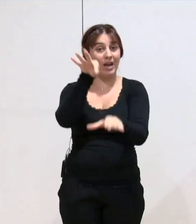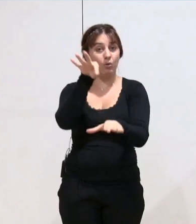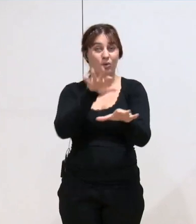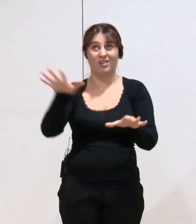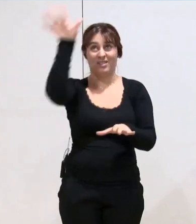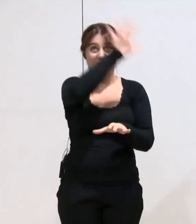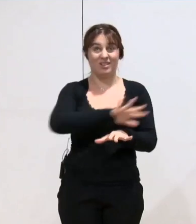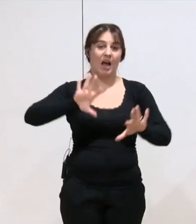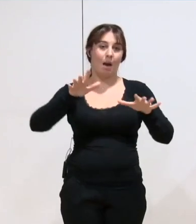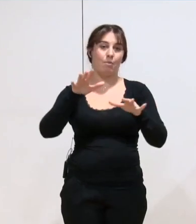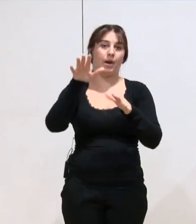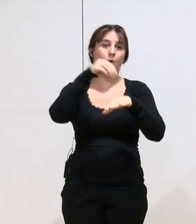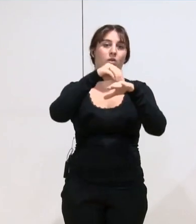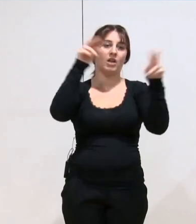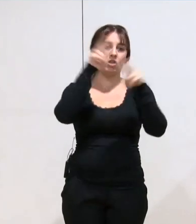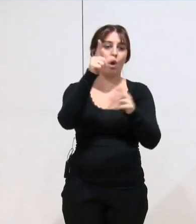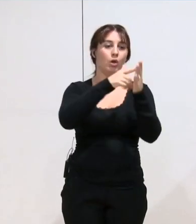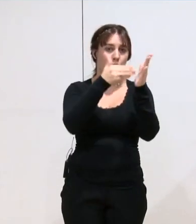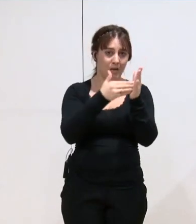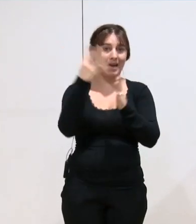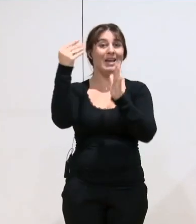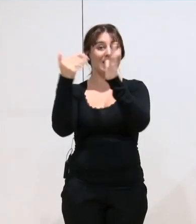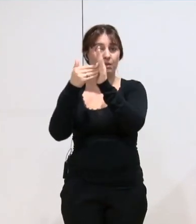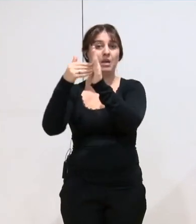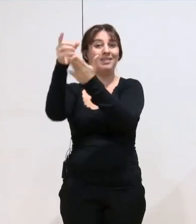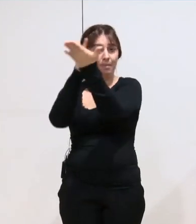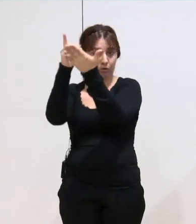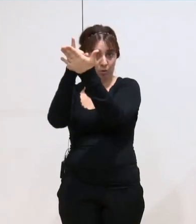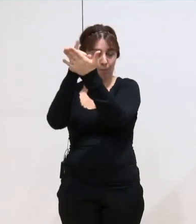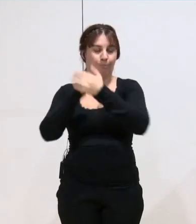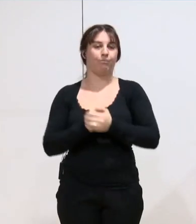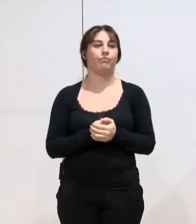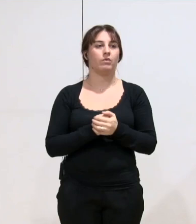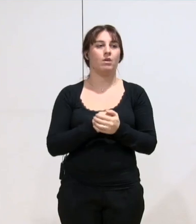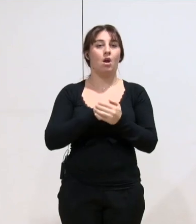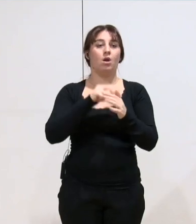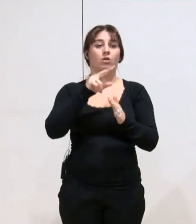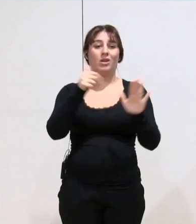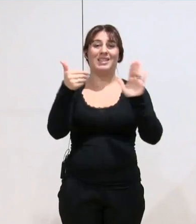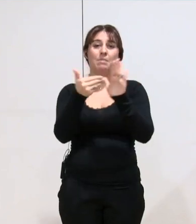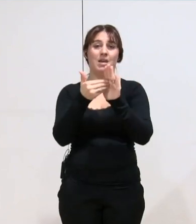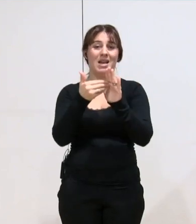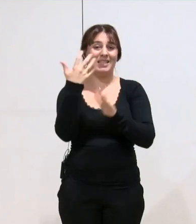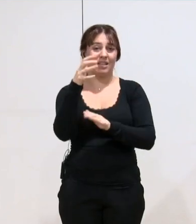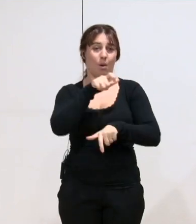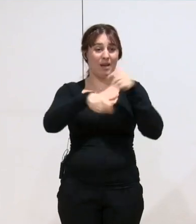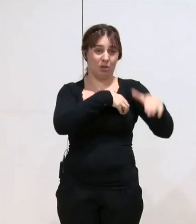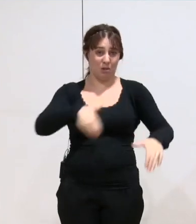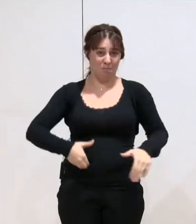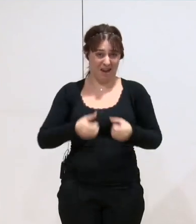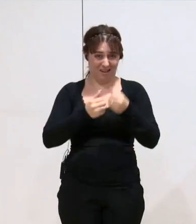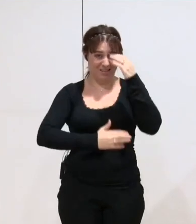environ 2000 conseillers régionaux, 4000 conseillers départementaux, plus de 36 500 maires, et